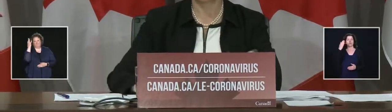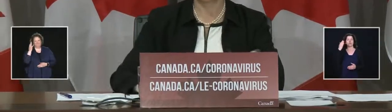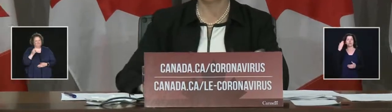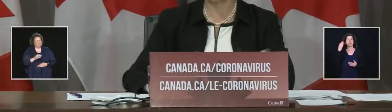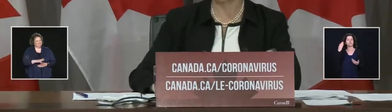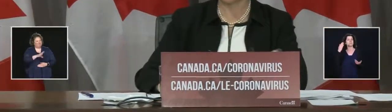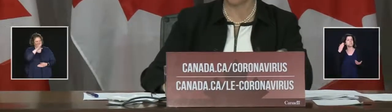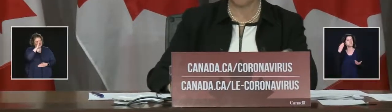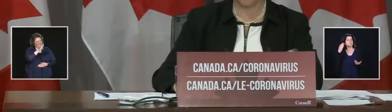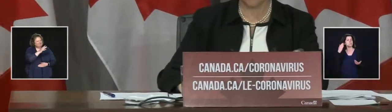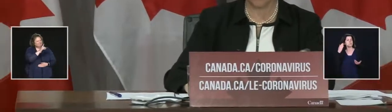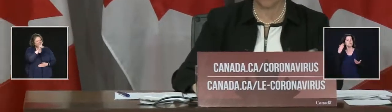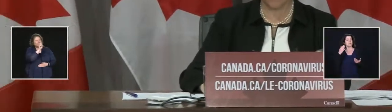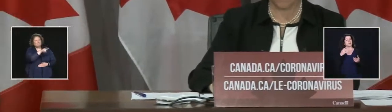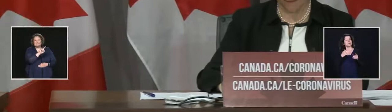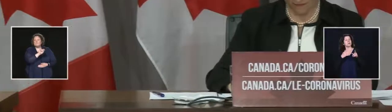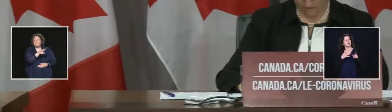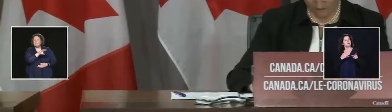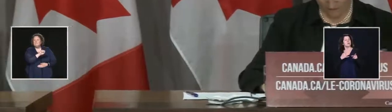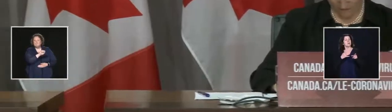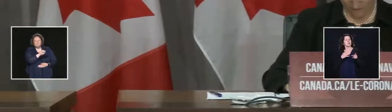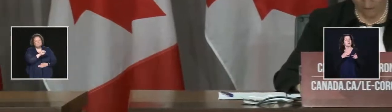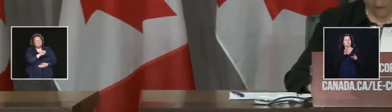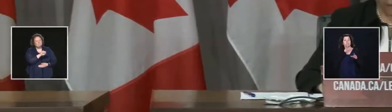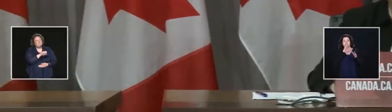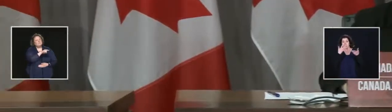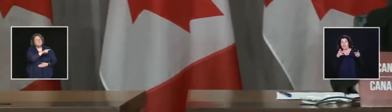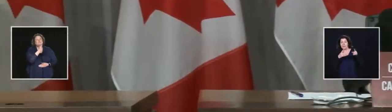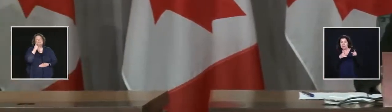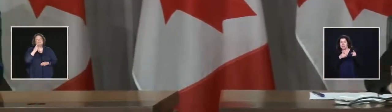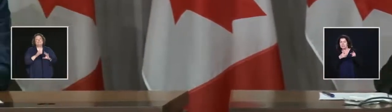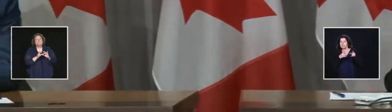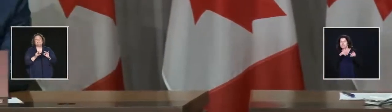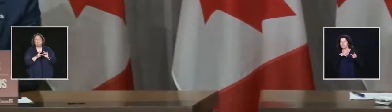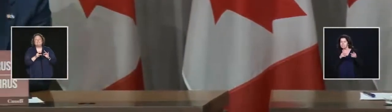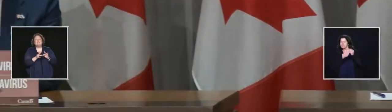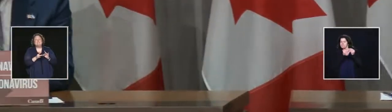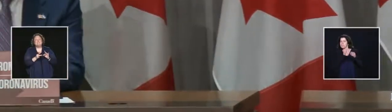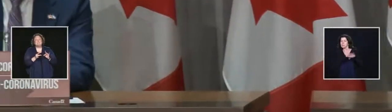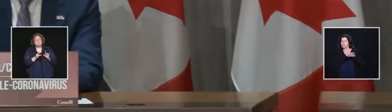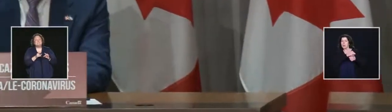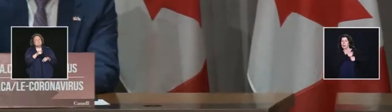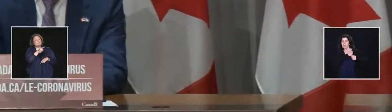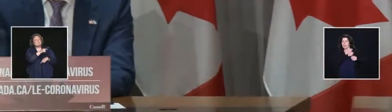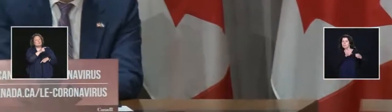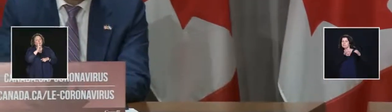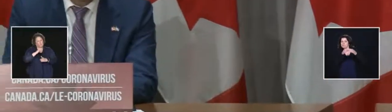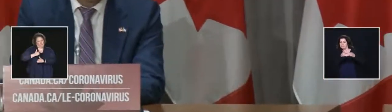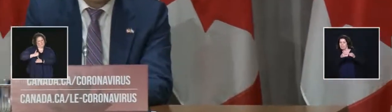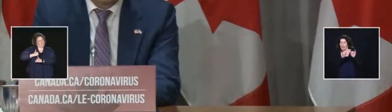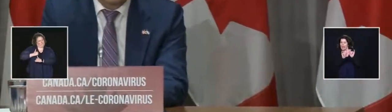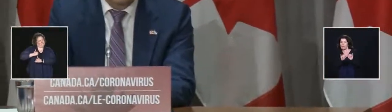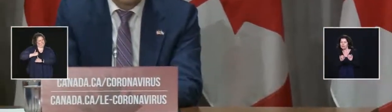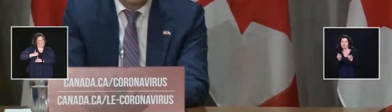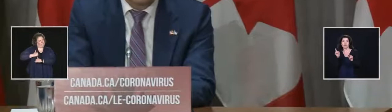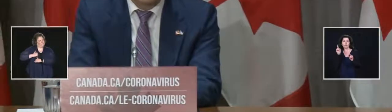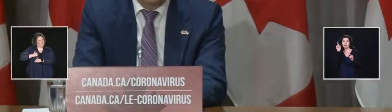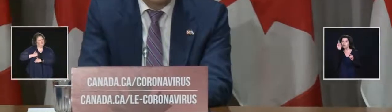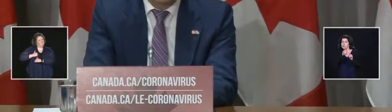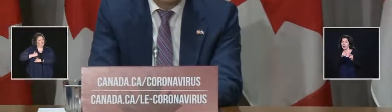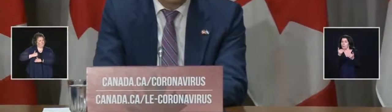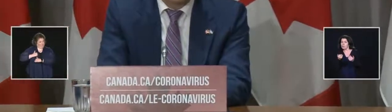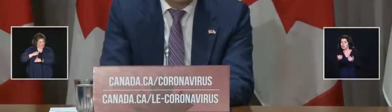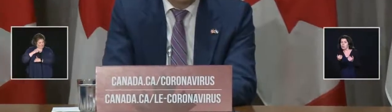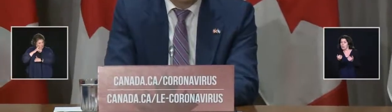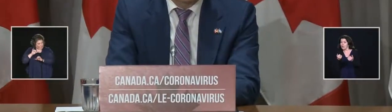à ce que vous avez dit sur les forces armées. Vous dites elles seront là tant qu'il sera nécessaire. Donc, doit-on comprendre que la présence